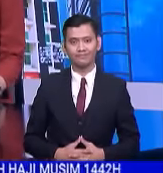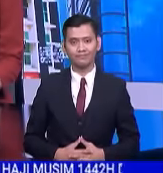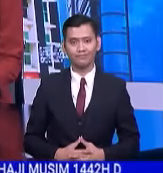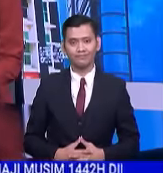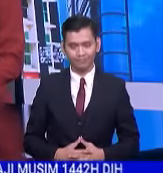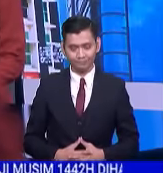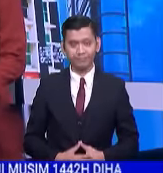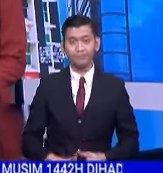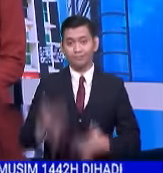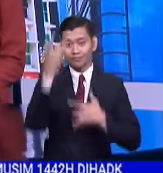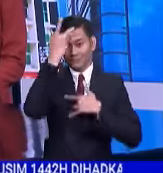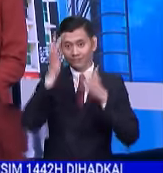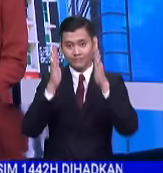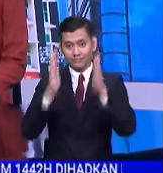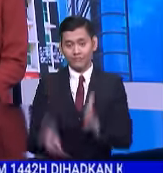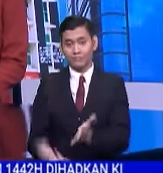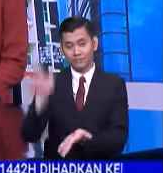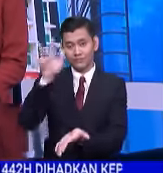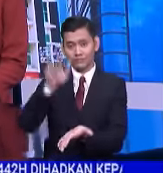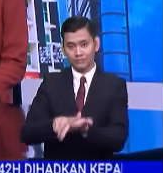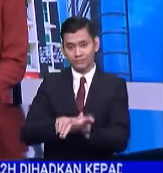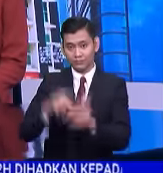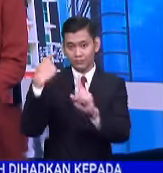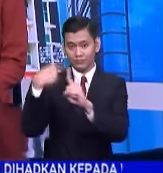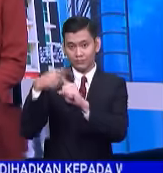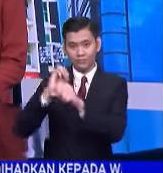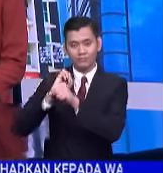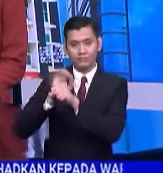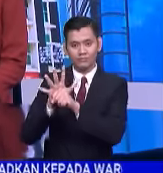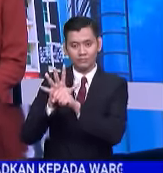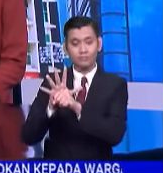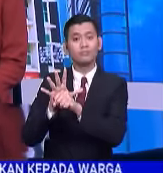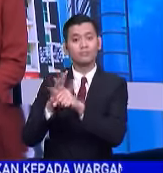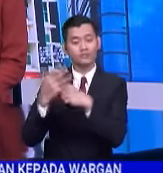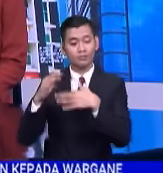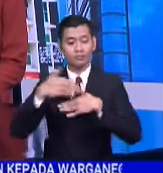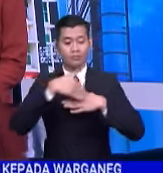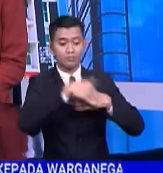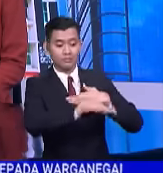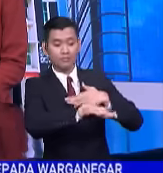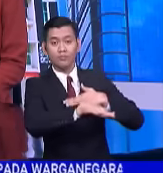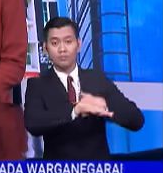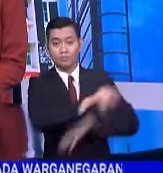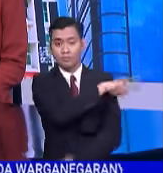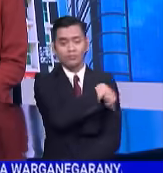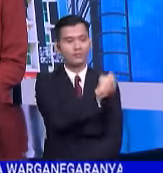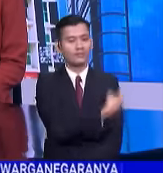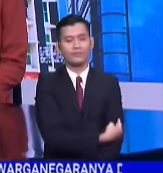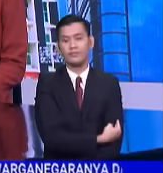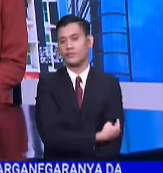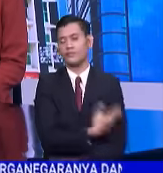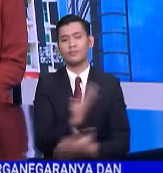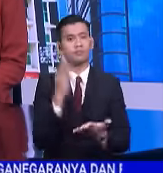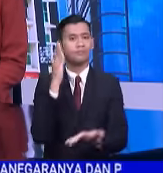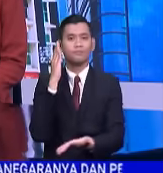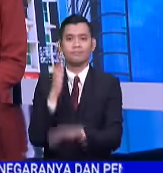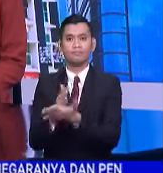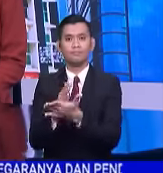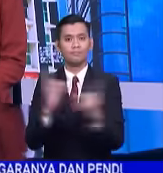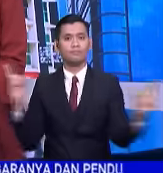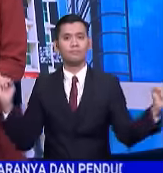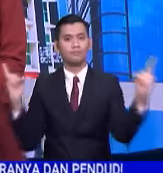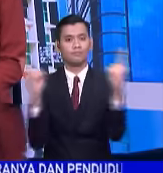Sebaik sahaja pesakit disahkan positif COVID-19 dan dimasukkan ke hospital, putuslah nikmat perjumpaan